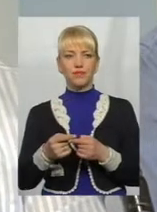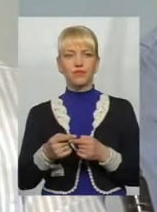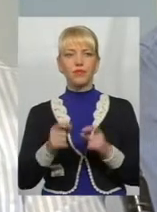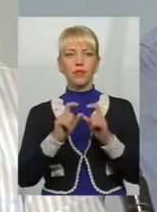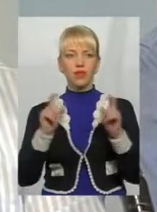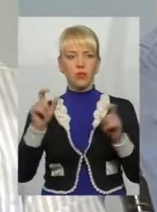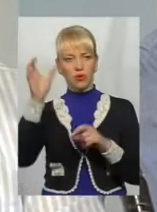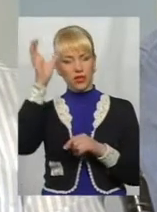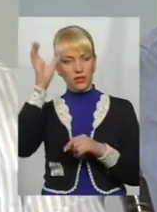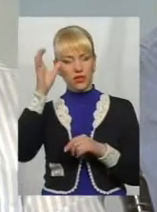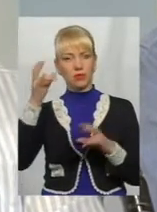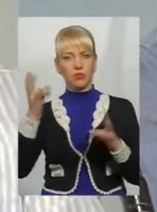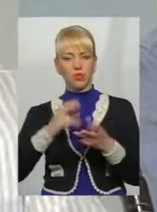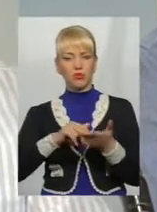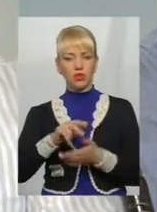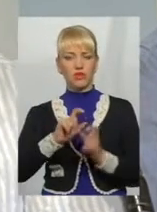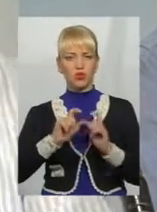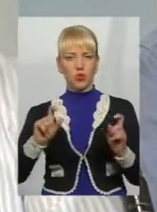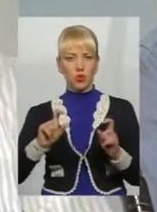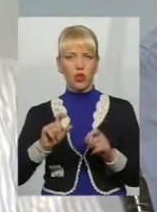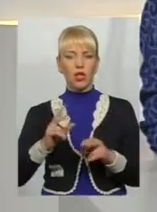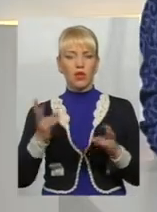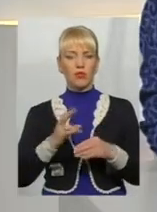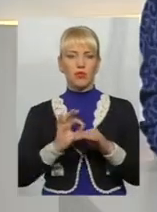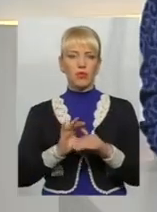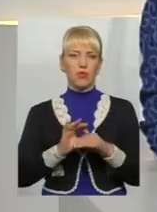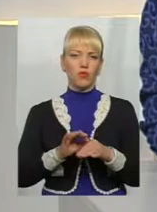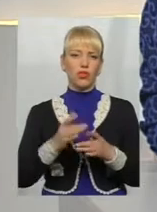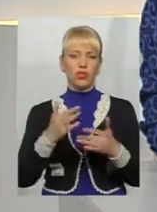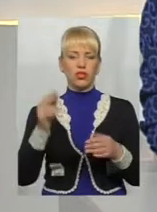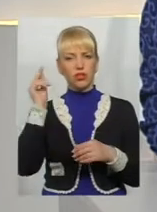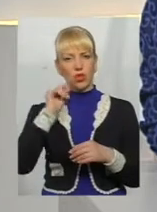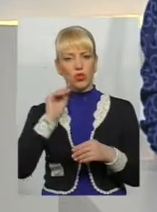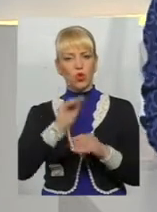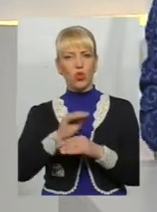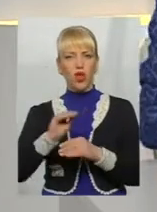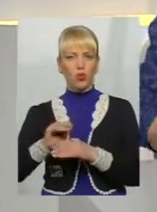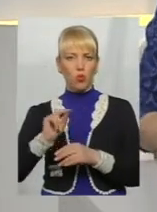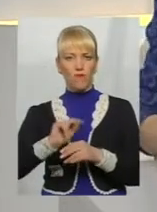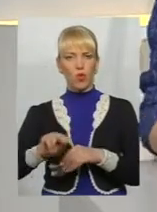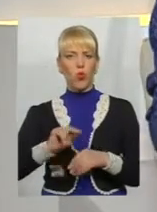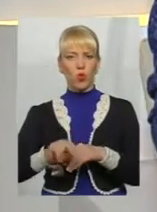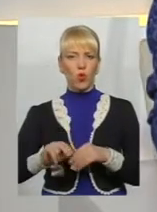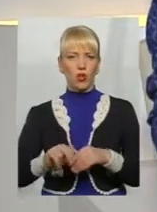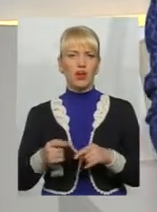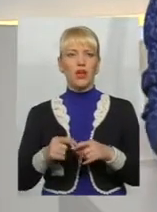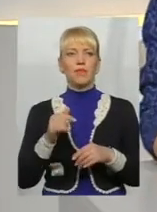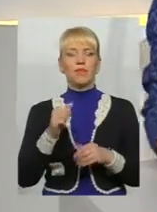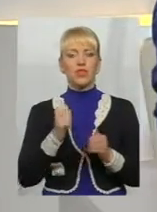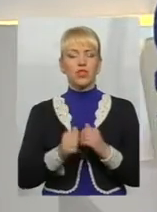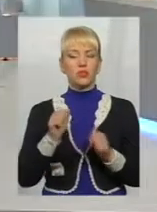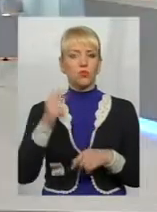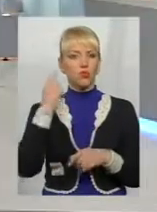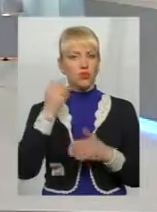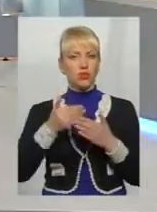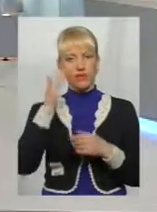департамент освіти, потрібно йти в школи, потрібно проводити різні там уроки додаткові. І часто можна почути від батьків, ну, власне,